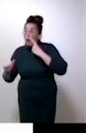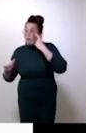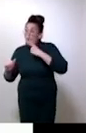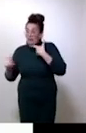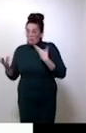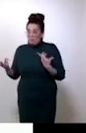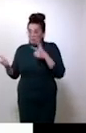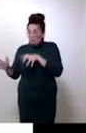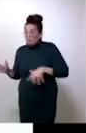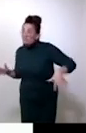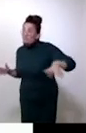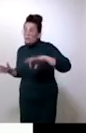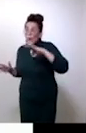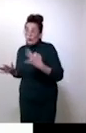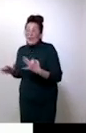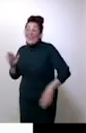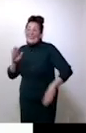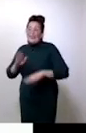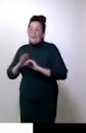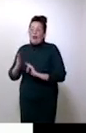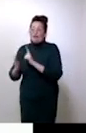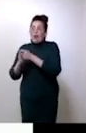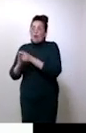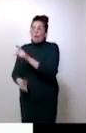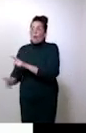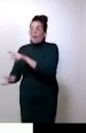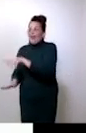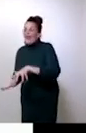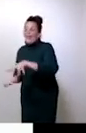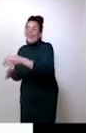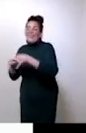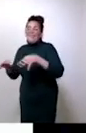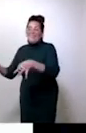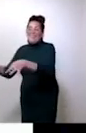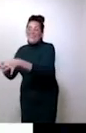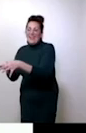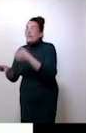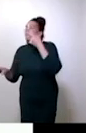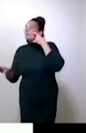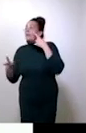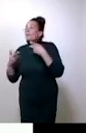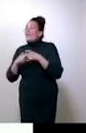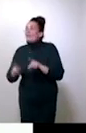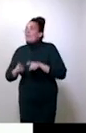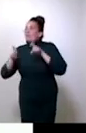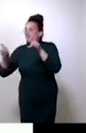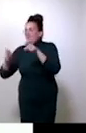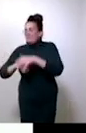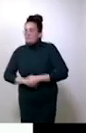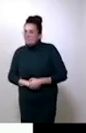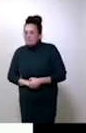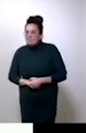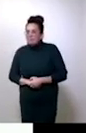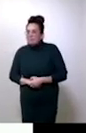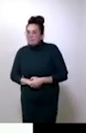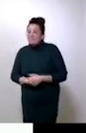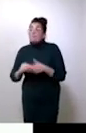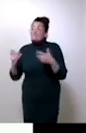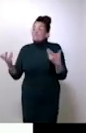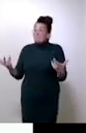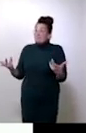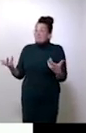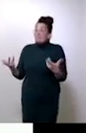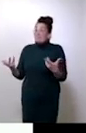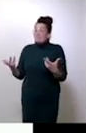sur les acquisitions foncières, dont on verra l'augmentation des prix un peu plus loin. L'autre pratique qui découle de